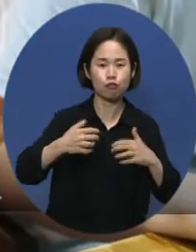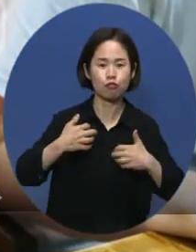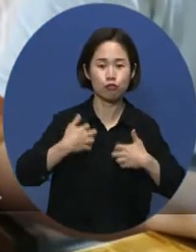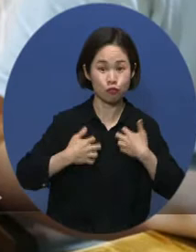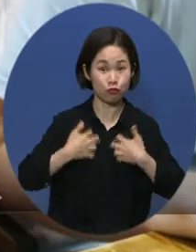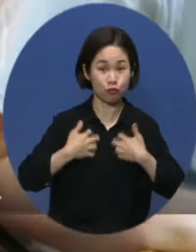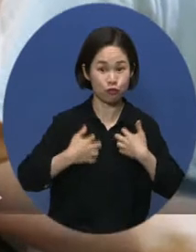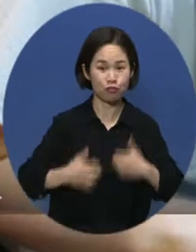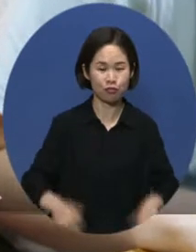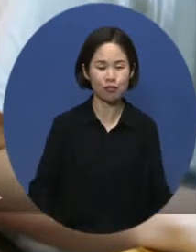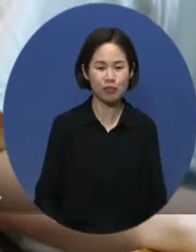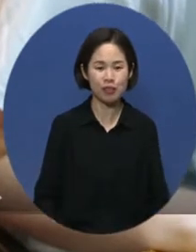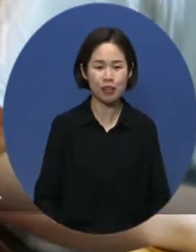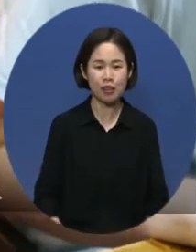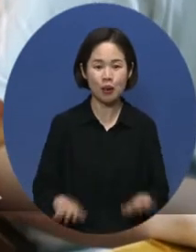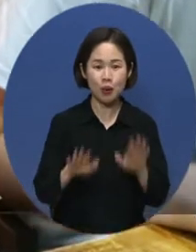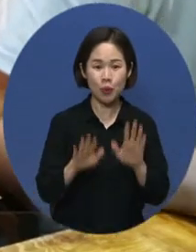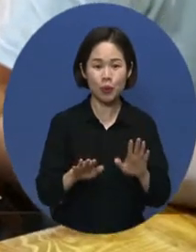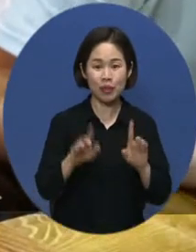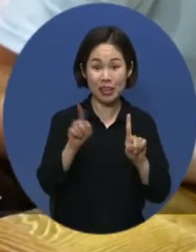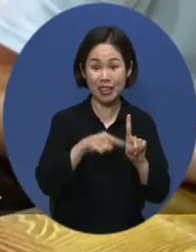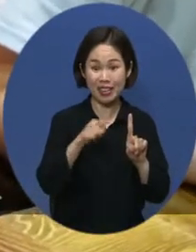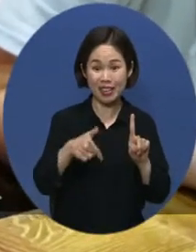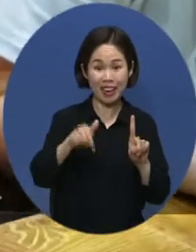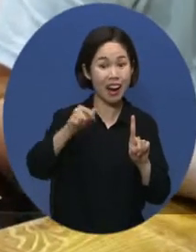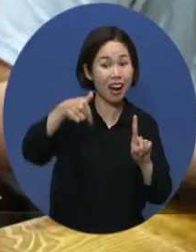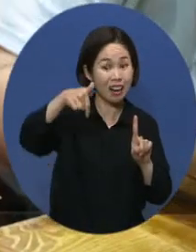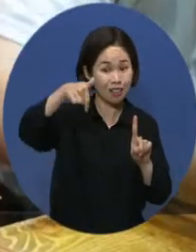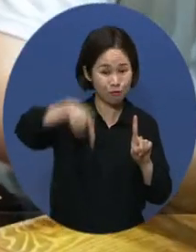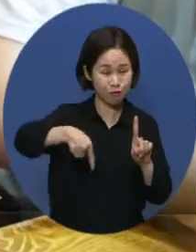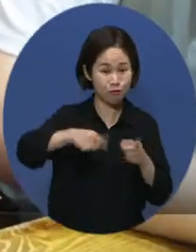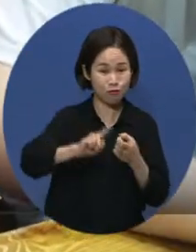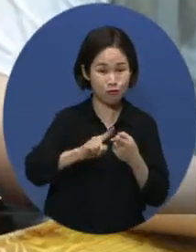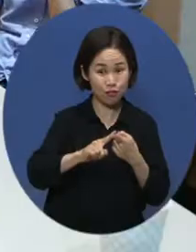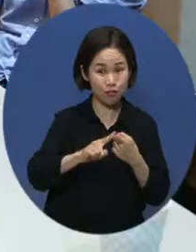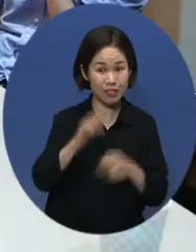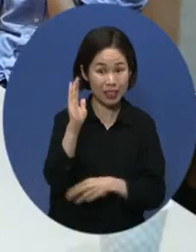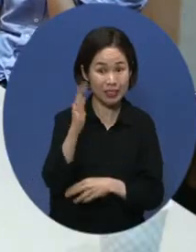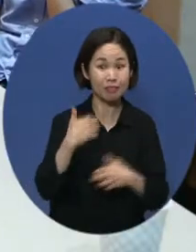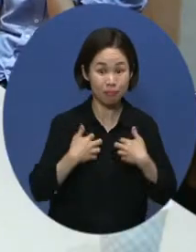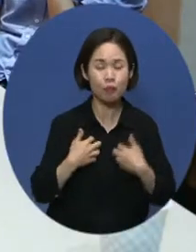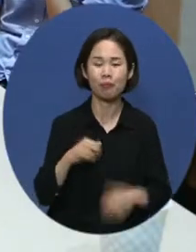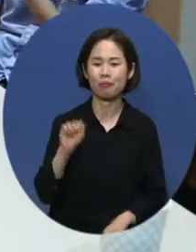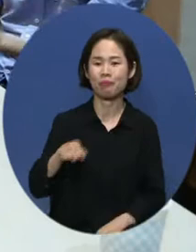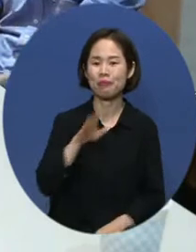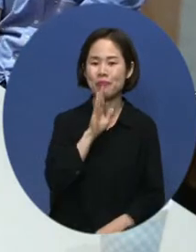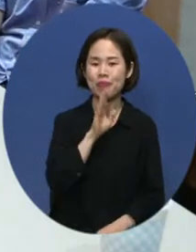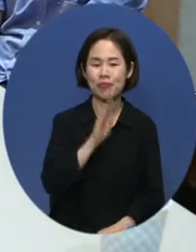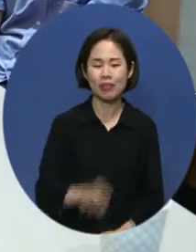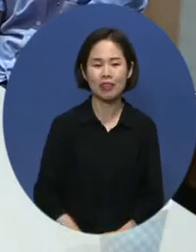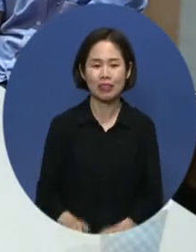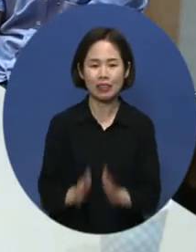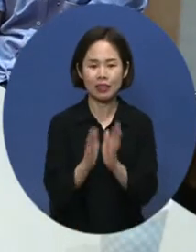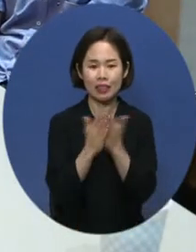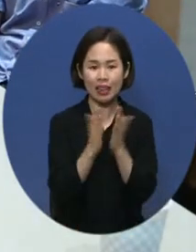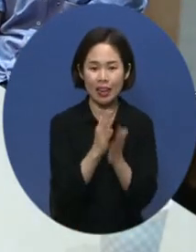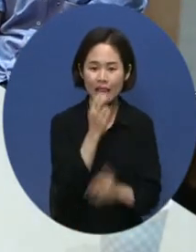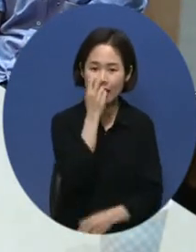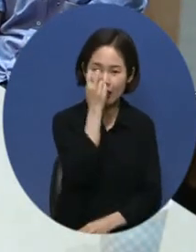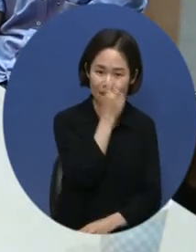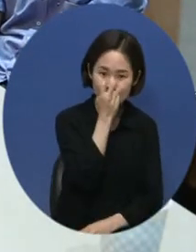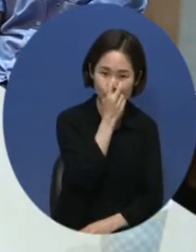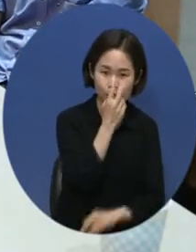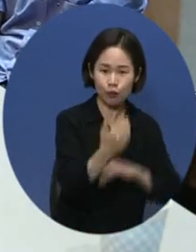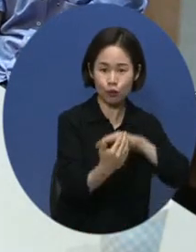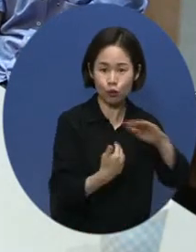같았어요. 아, 그 오늘 1인 가구에 네. 대해서 나온 게 제일 재밌었어요? 네. 책을 감수하기 전과 네. 그 후에 차이점이